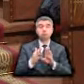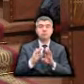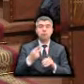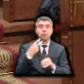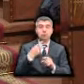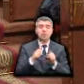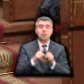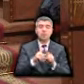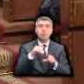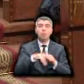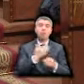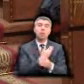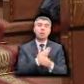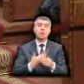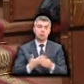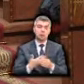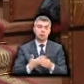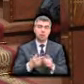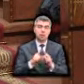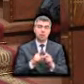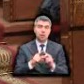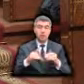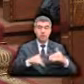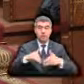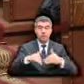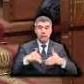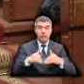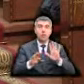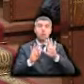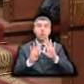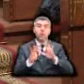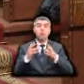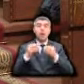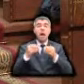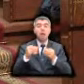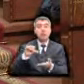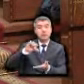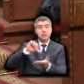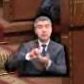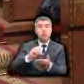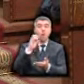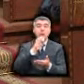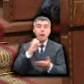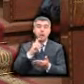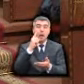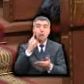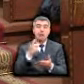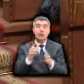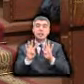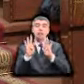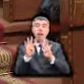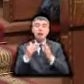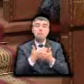مجلس النواب مجلس المستشارين، راه غير الطريق الوطني رقم 9 اللي غاديه من مراكش لورزازات راه 1.8 مليار ديال الدرهم،